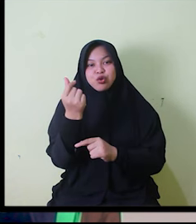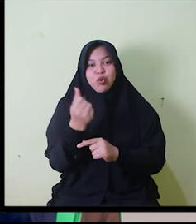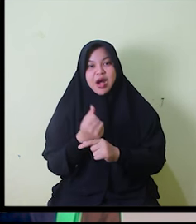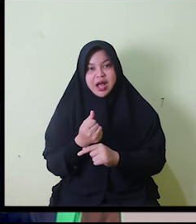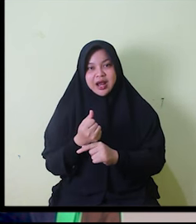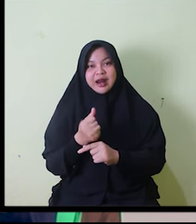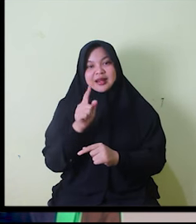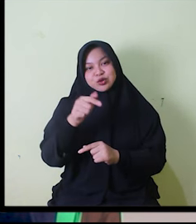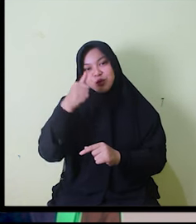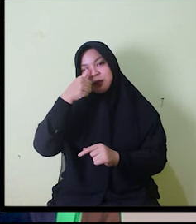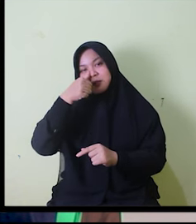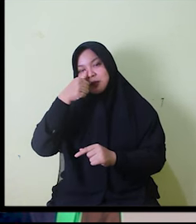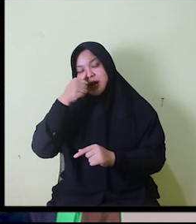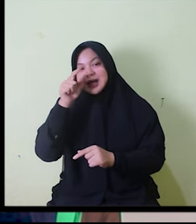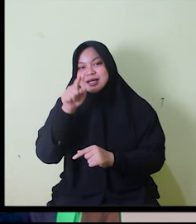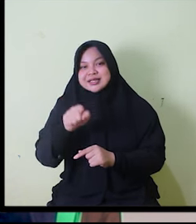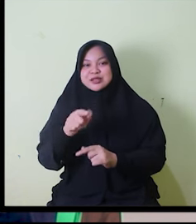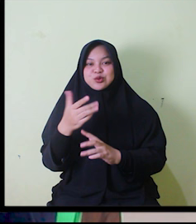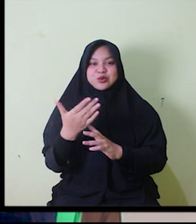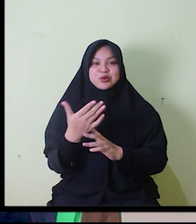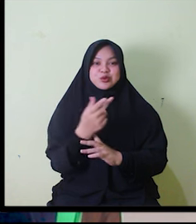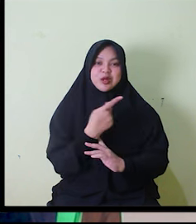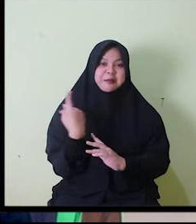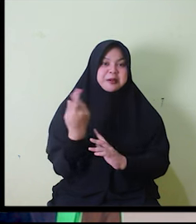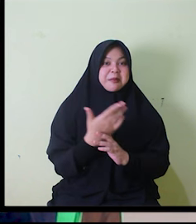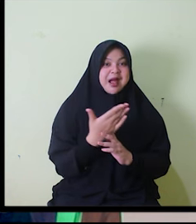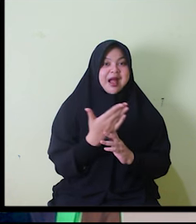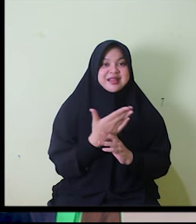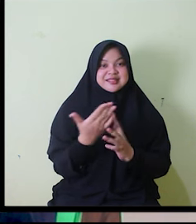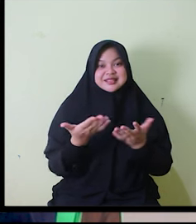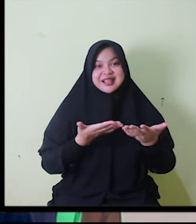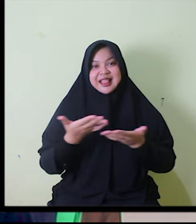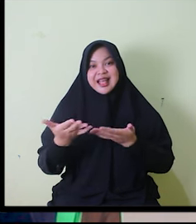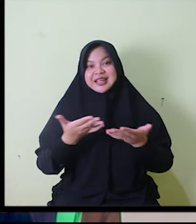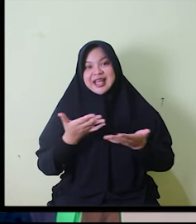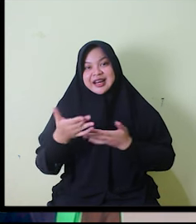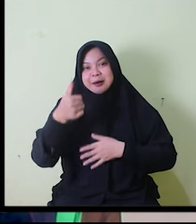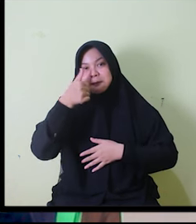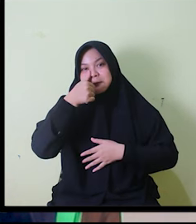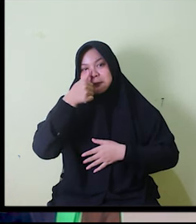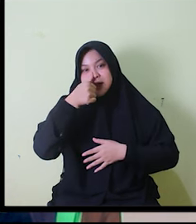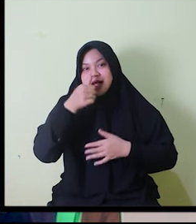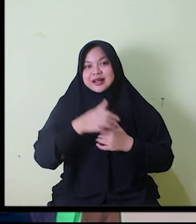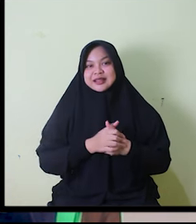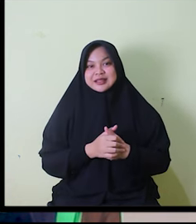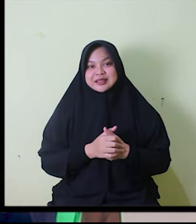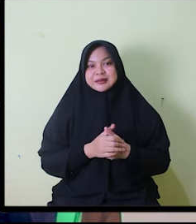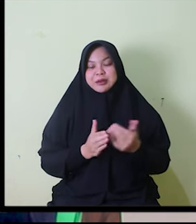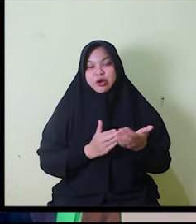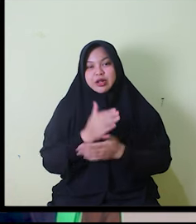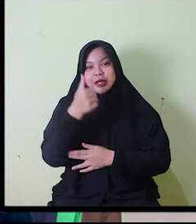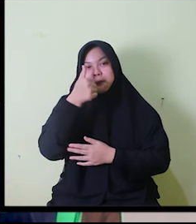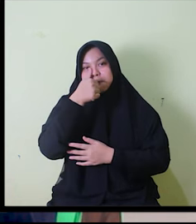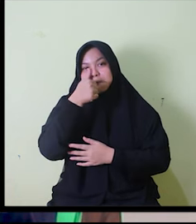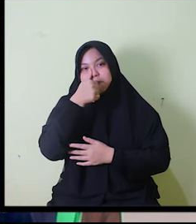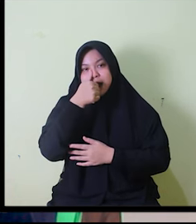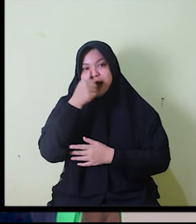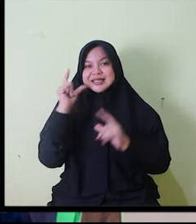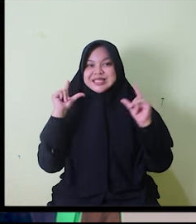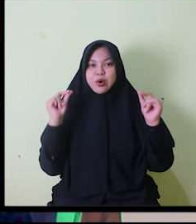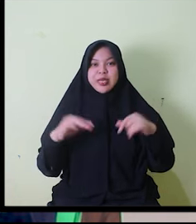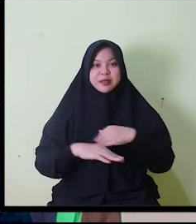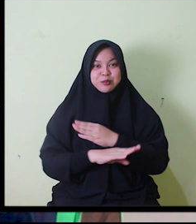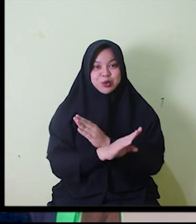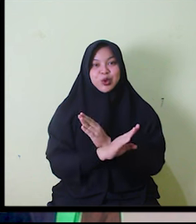situ kami mengakses layanan perbankan melalui bank Jati dan Bank Jatim sangat support bahwa ini kegiatan